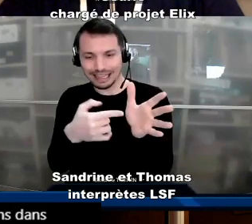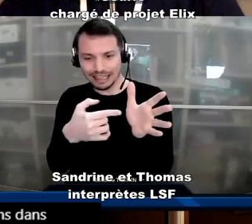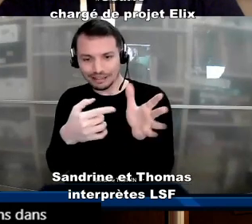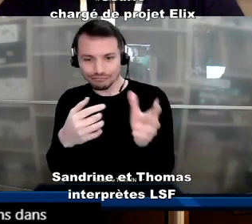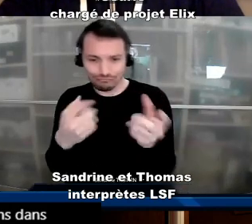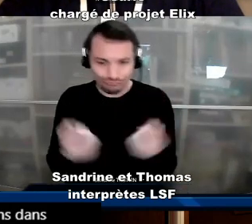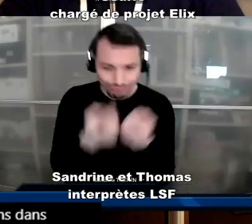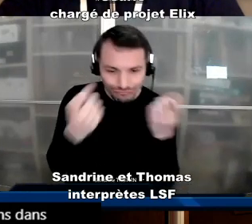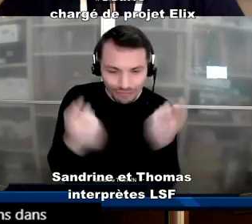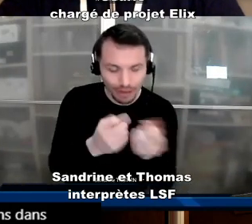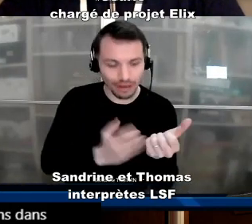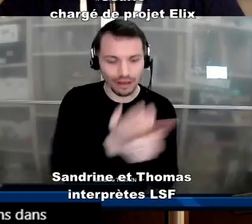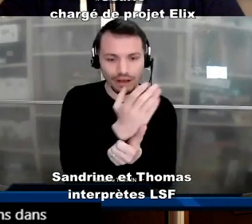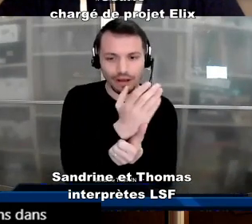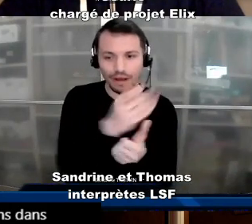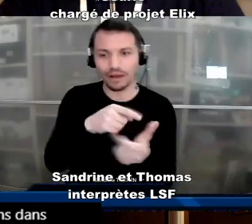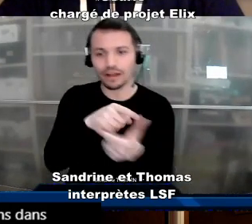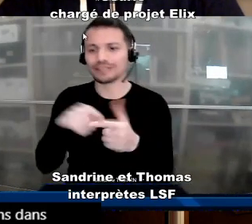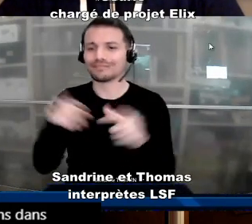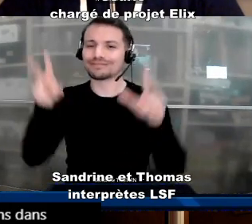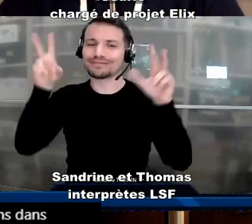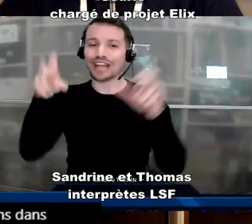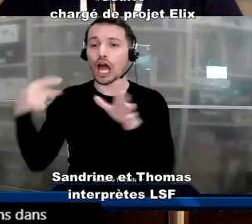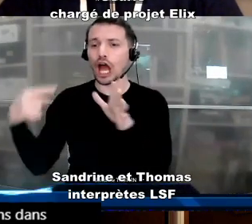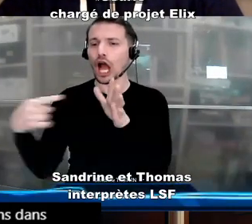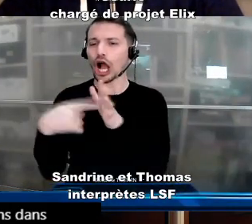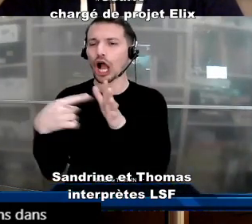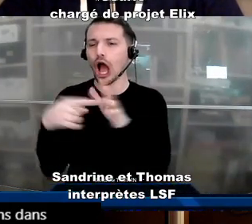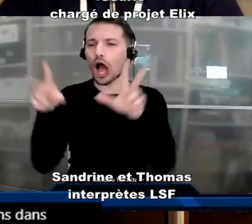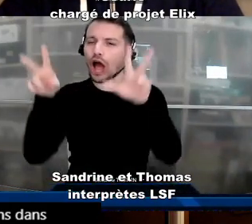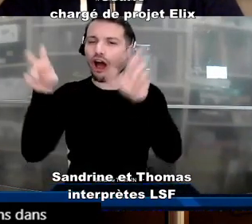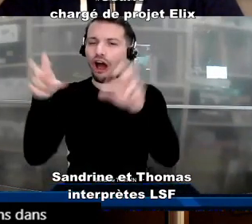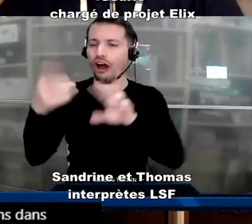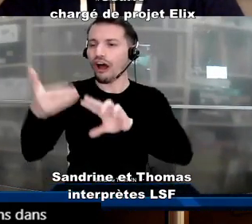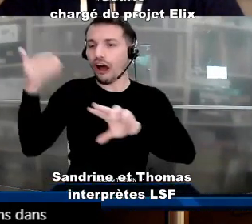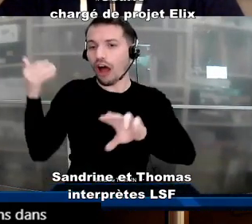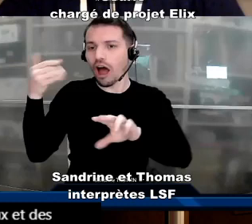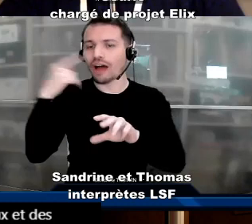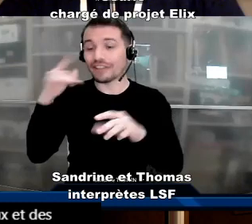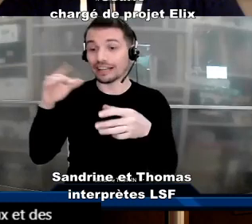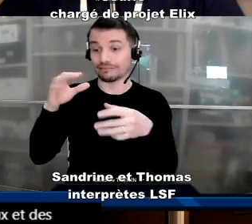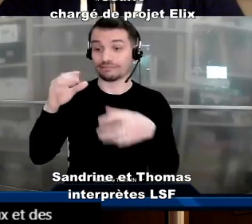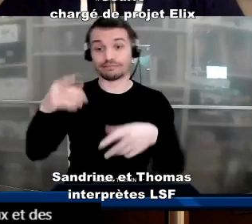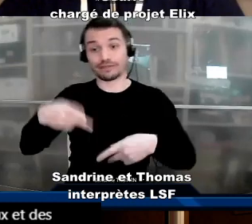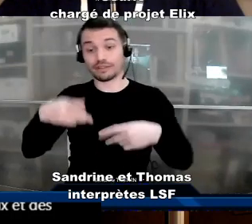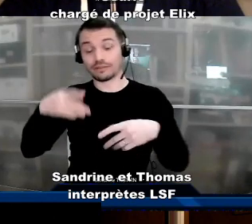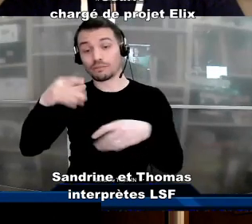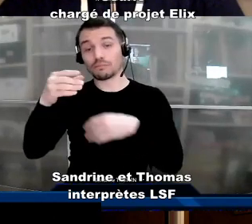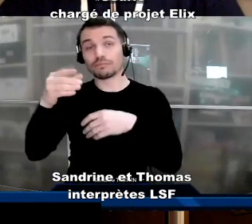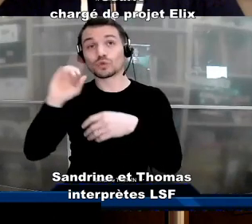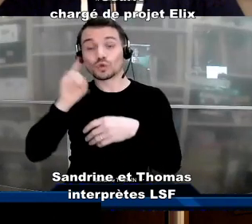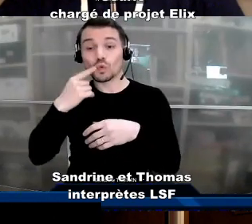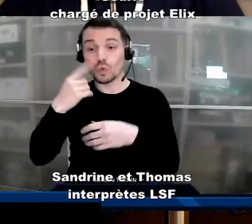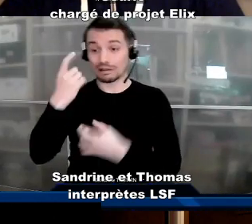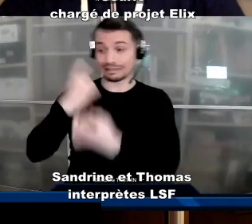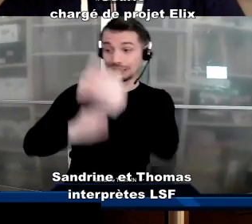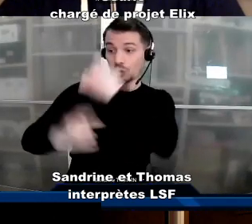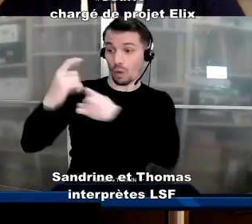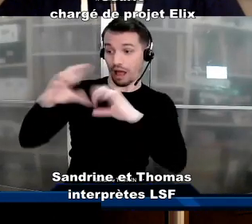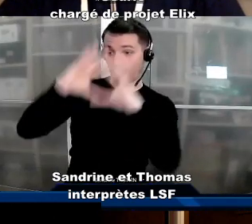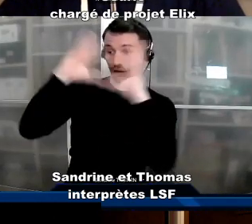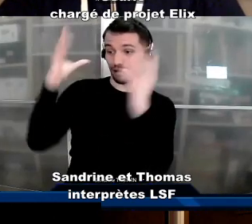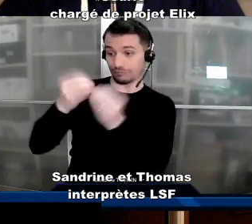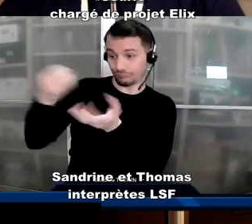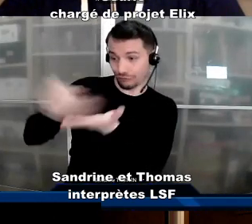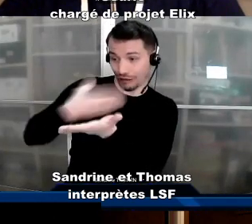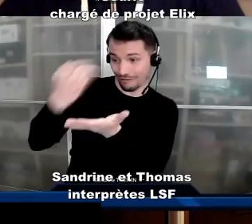Il y a aussi le jeu « C'était quand ?» sur l'histoire des sourds. Elix, c'est aussi des événements.